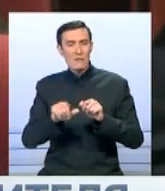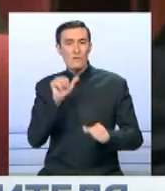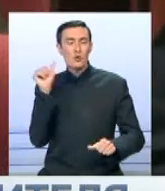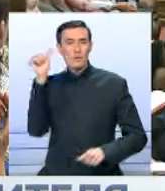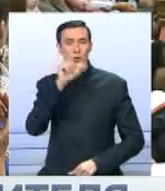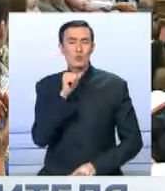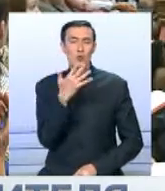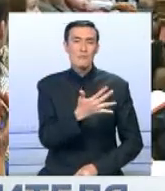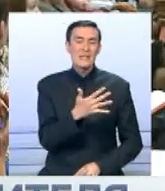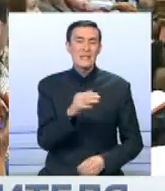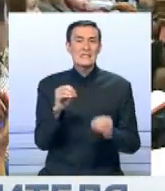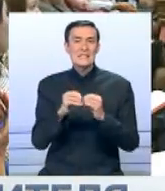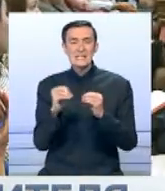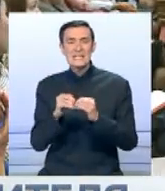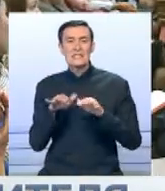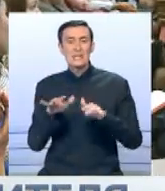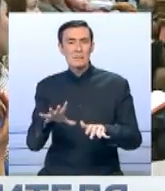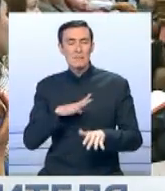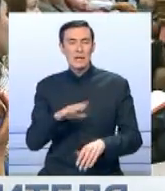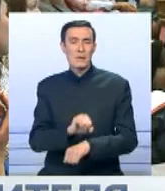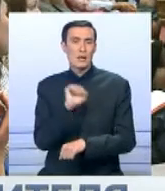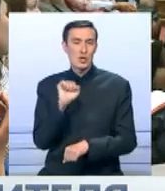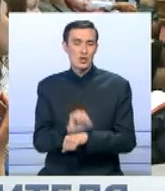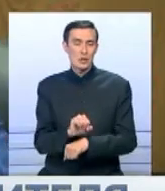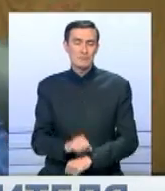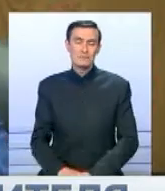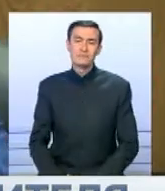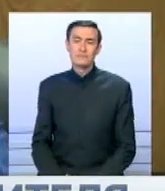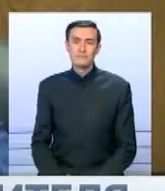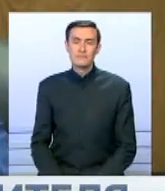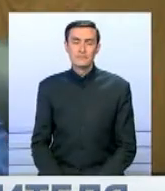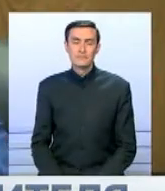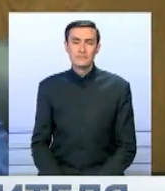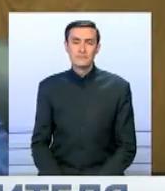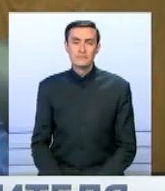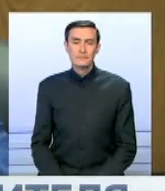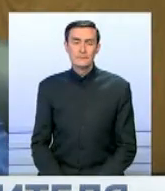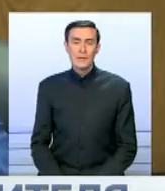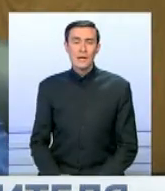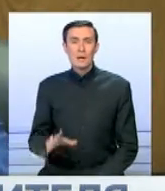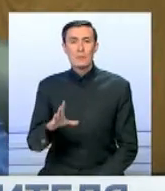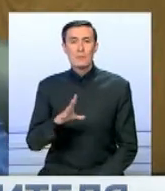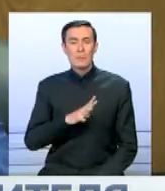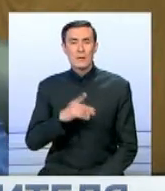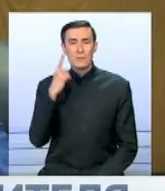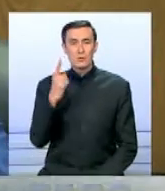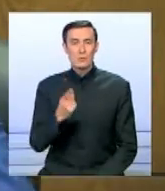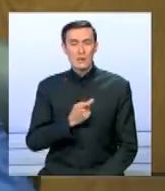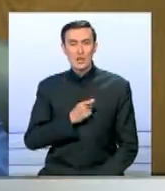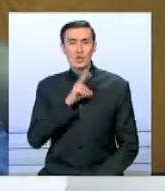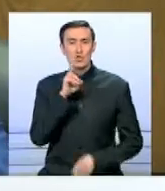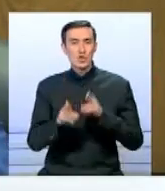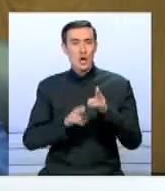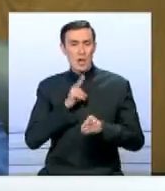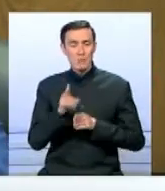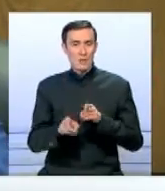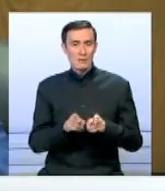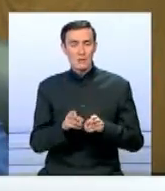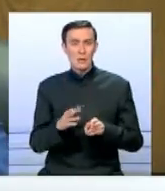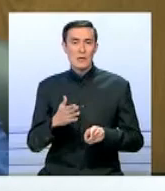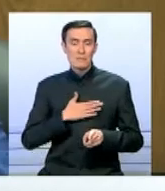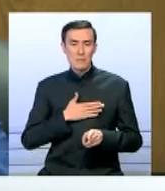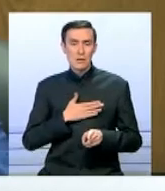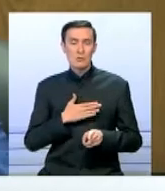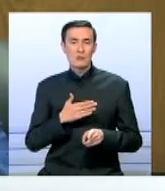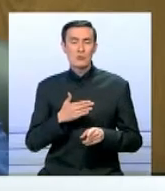году 5 из 10 дел были прекращены. Поступило на них. него конкретно как жалоба, мы ему даем 10